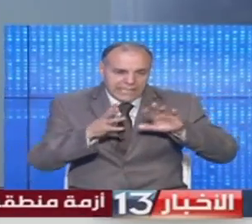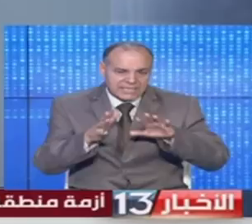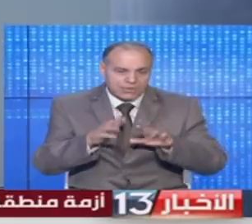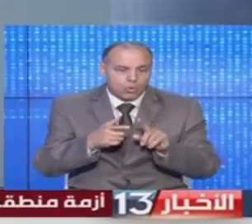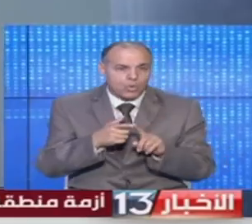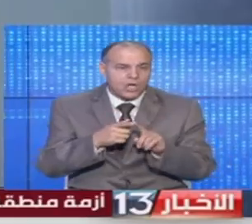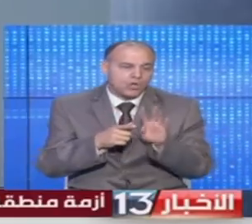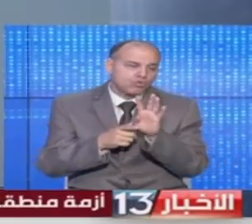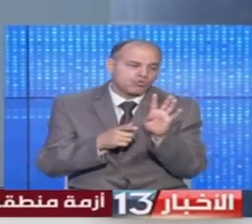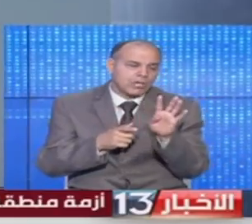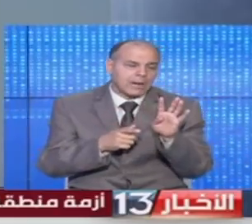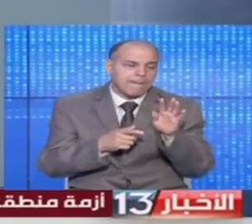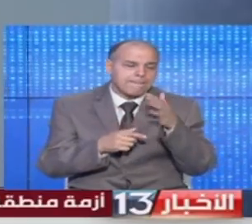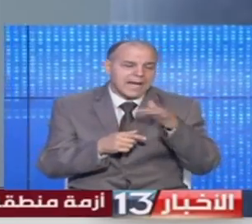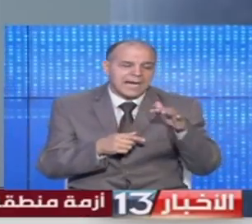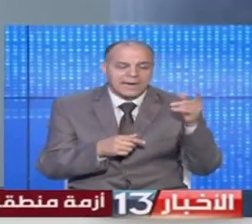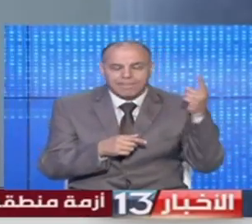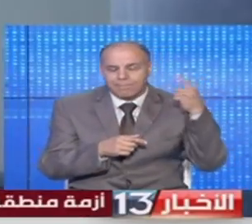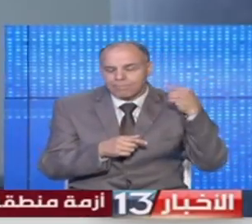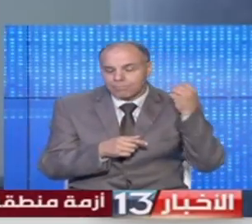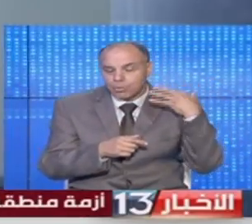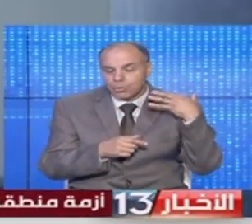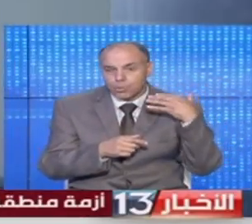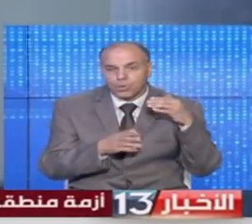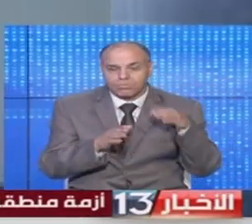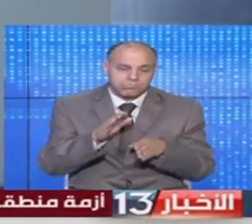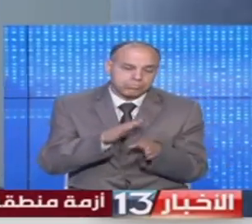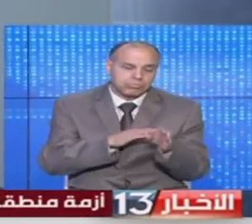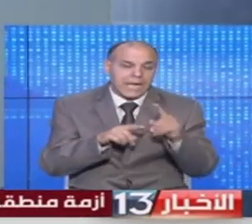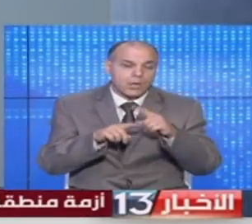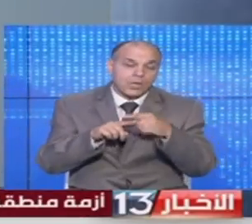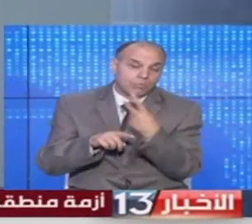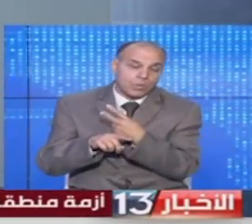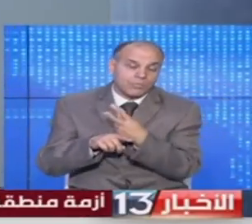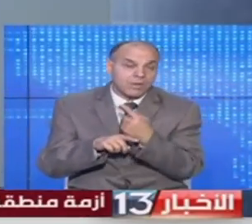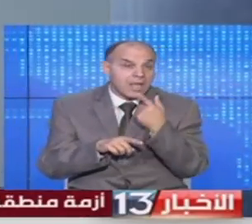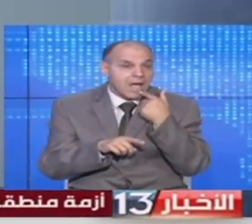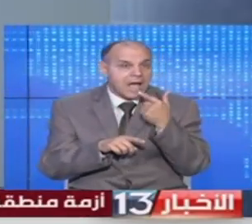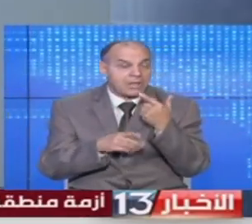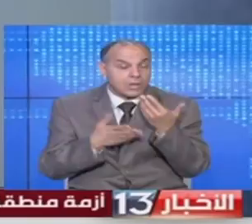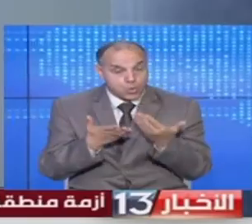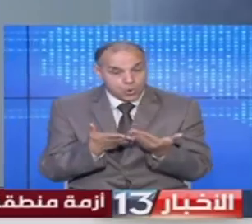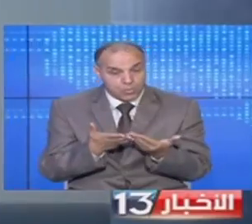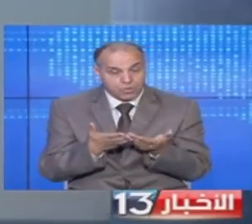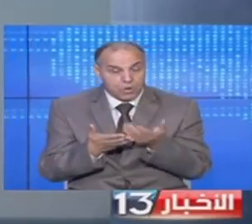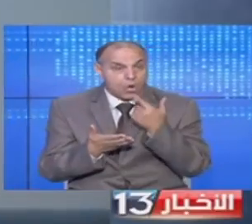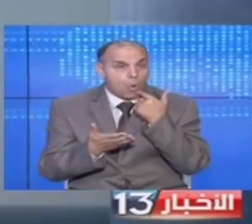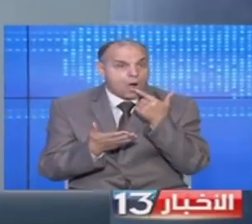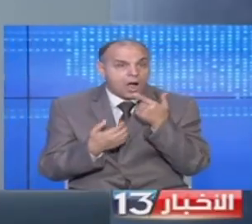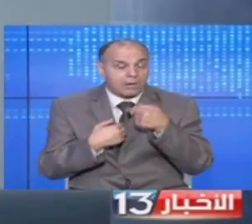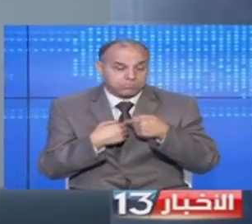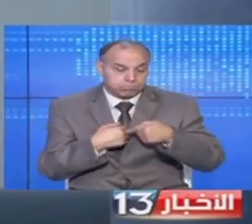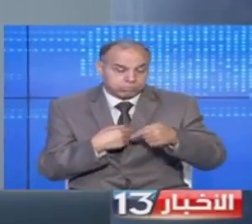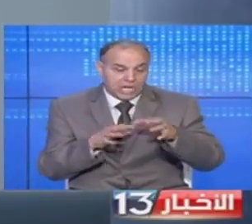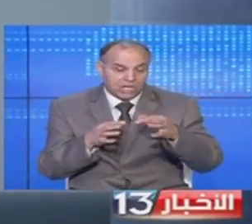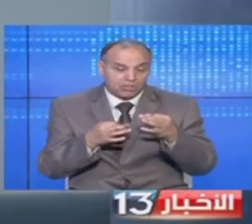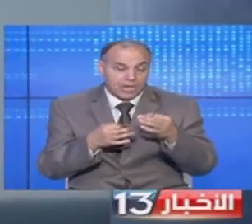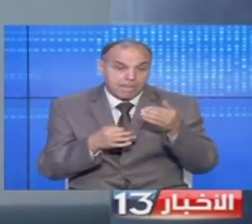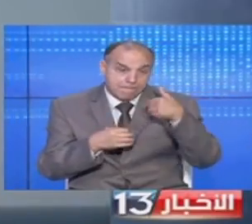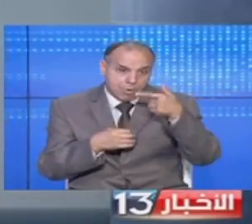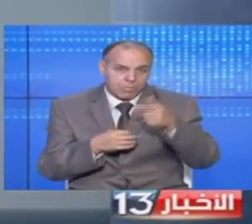شرق البحر المتوسط وداخل الجرحى القاريه اليوناني اعتبارا من اليوم وعلى مدى الايام العشره